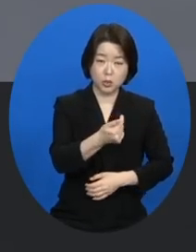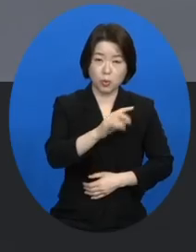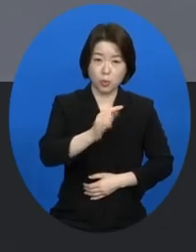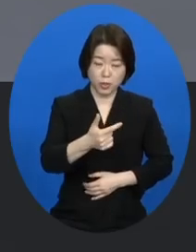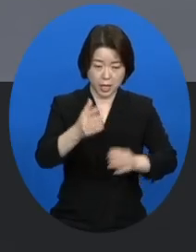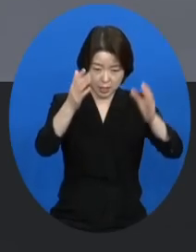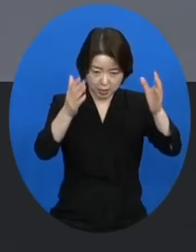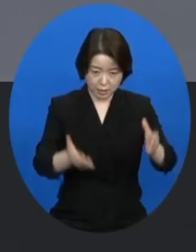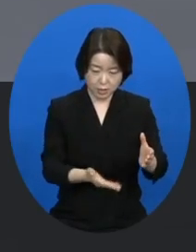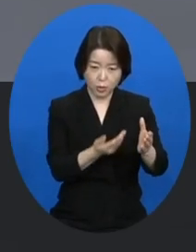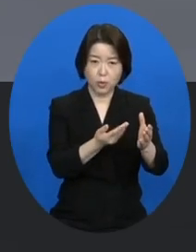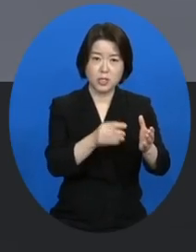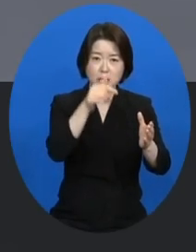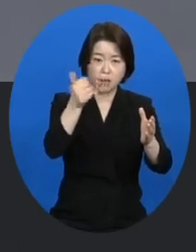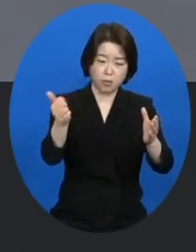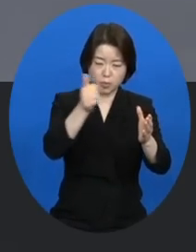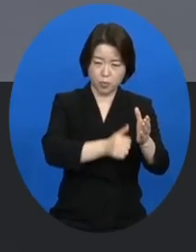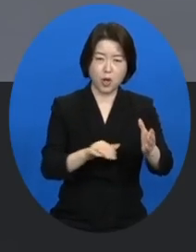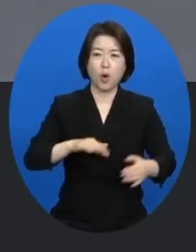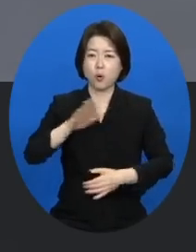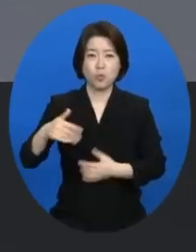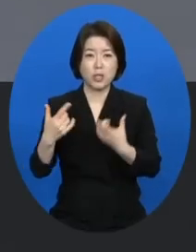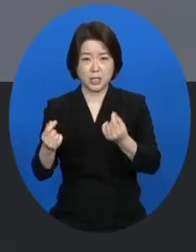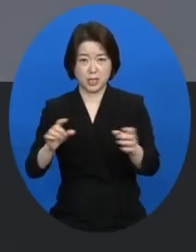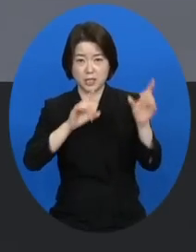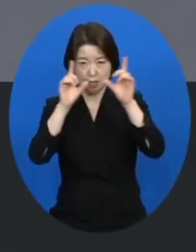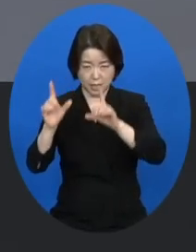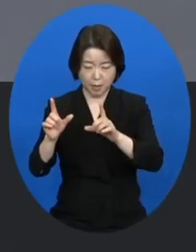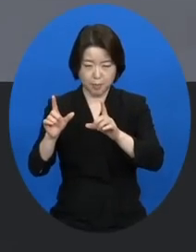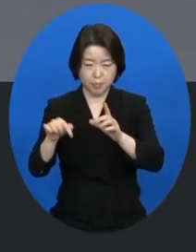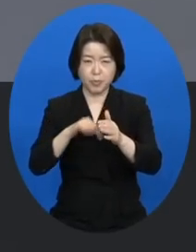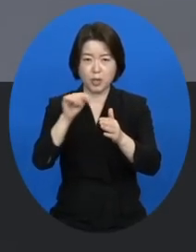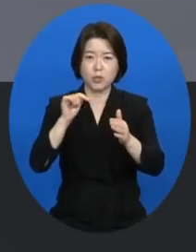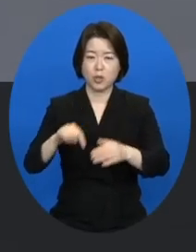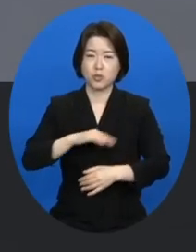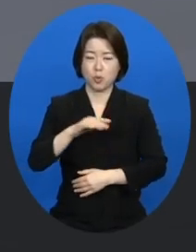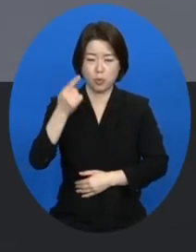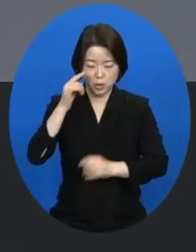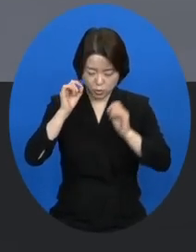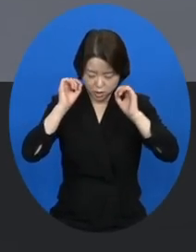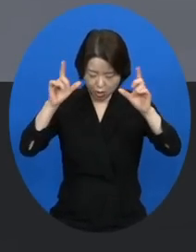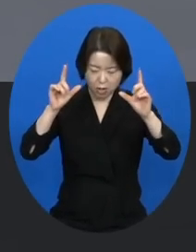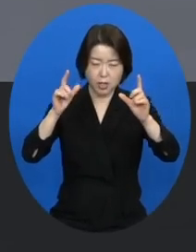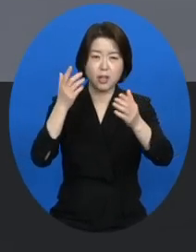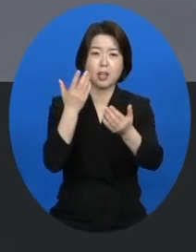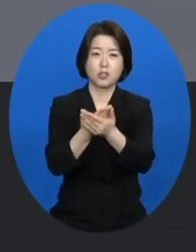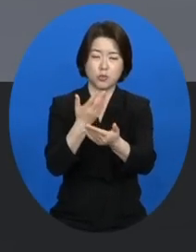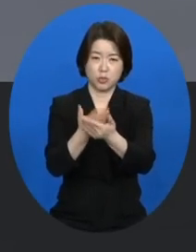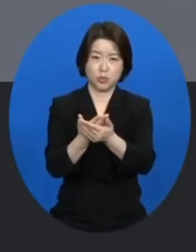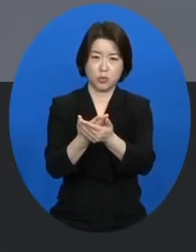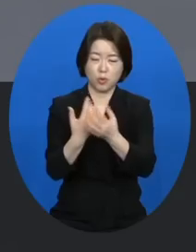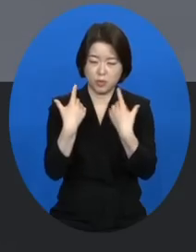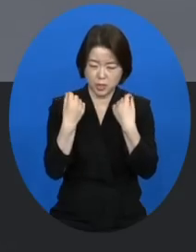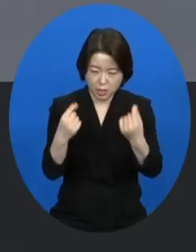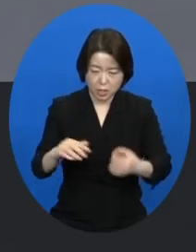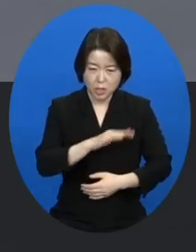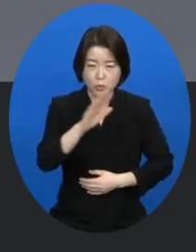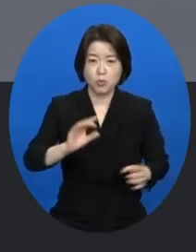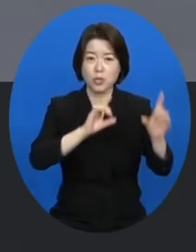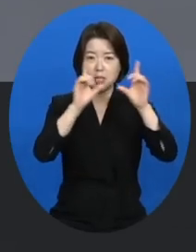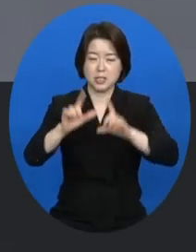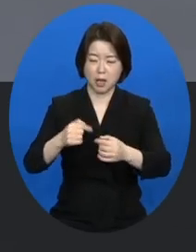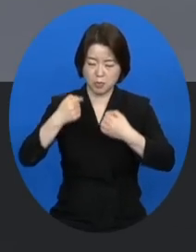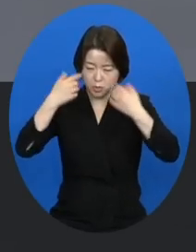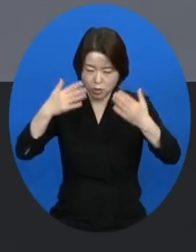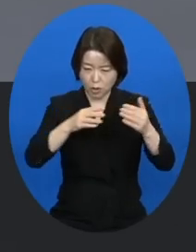구덩이에 처해진 저와 여러분과 같은 그 삶 속에서 하나님, 우리의 눈이 활짝 열리게 해주셔서 여전히 우리의 삶을